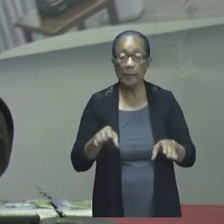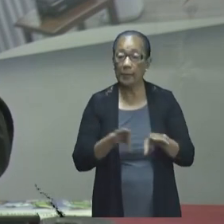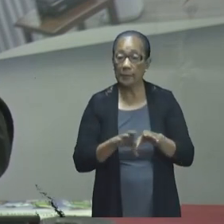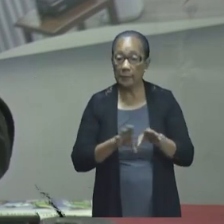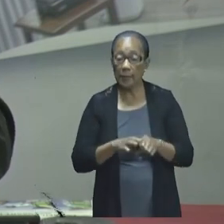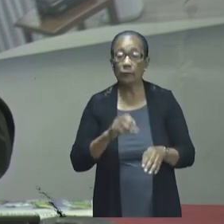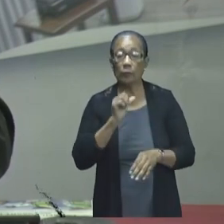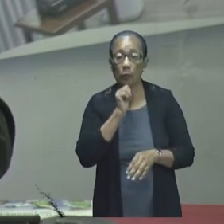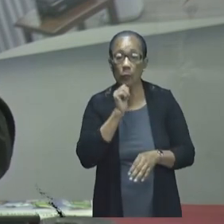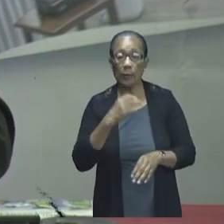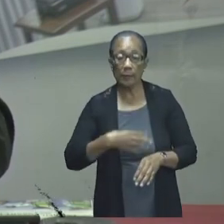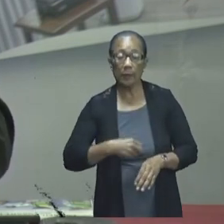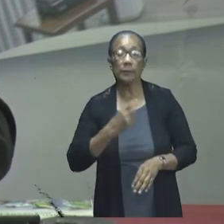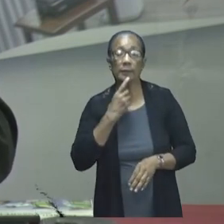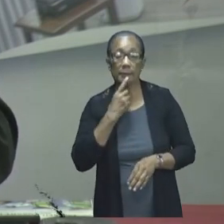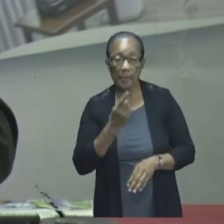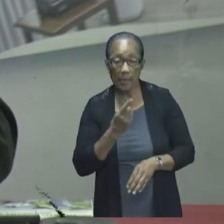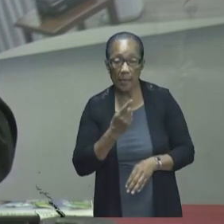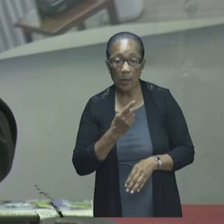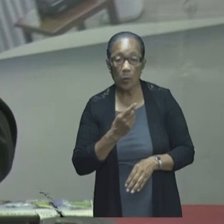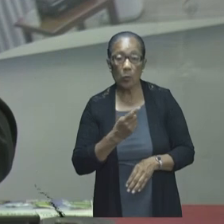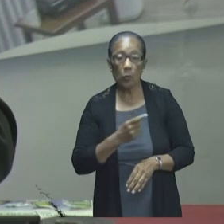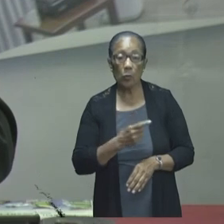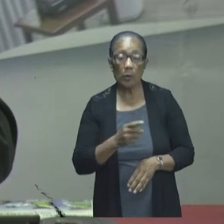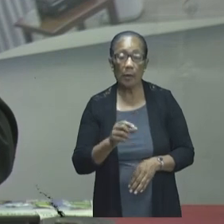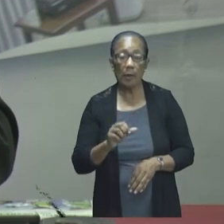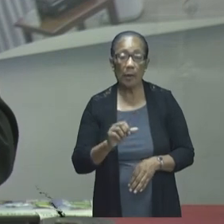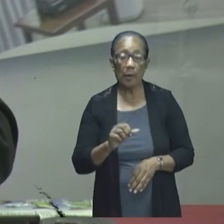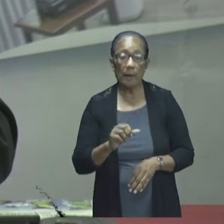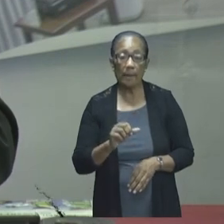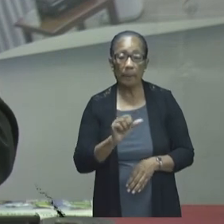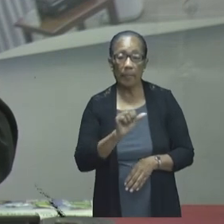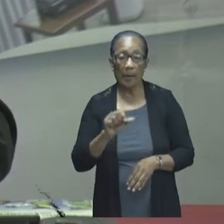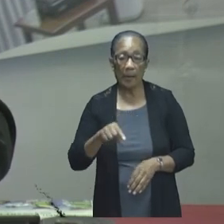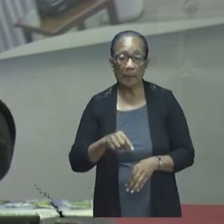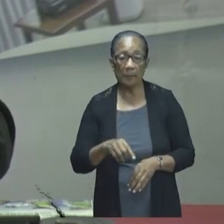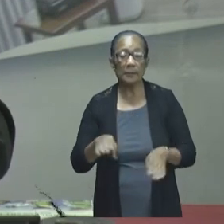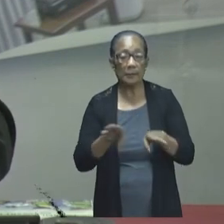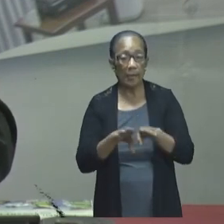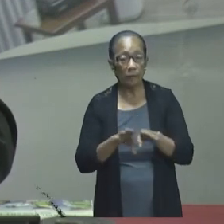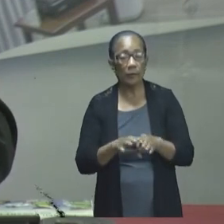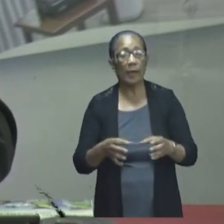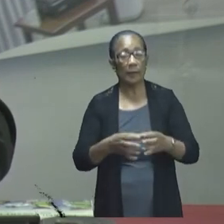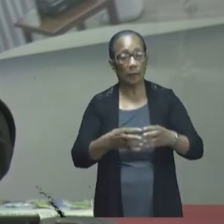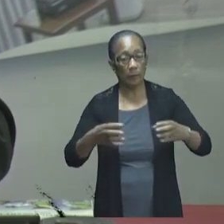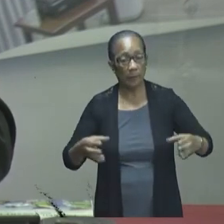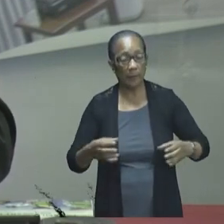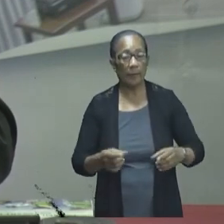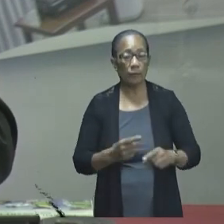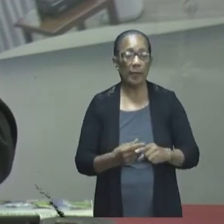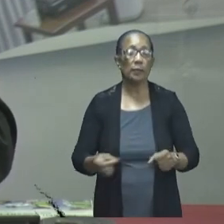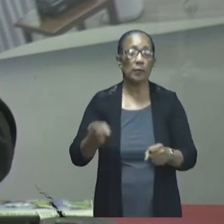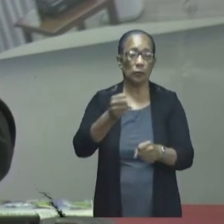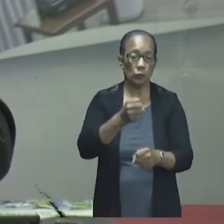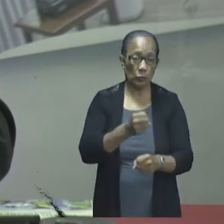parastatalen net zoals eerder ook aangegeven dat het ook gelden voor andere instituut aan zoals het districtscommissaris